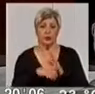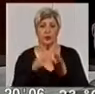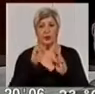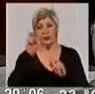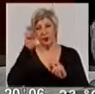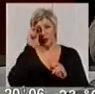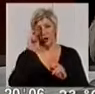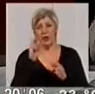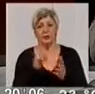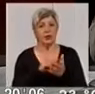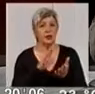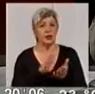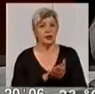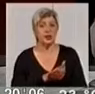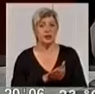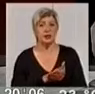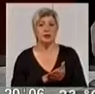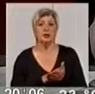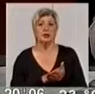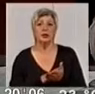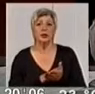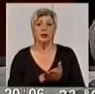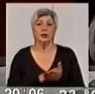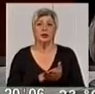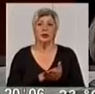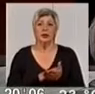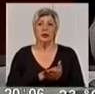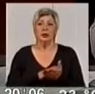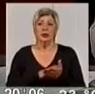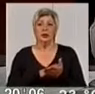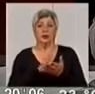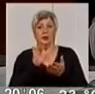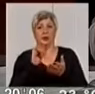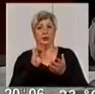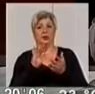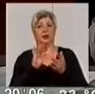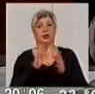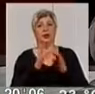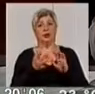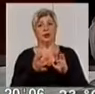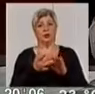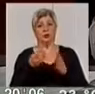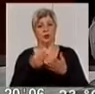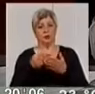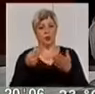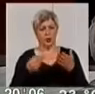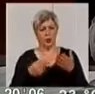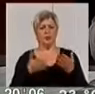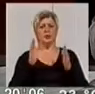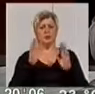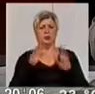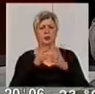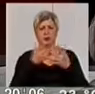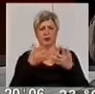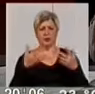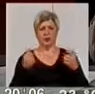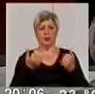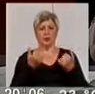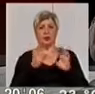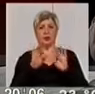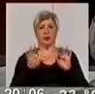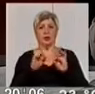тоді, зараз там і єдиний електронна підпис, і все треба від них. Сьогодні ми їм розказували, що треба для того, щоб